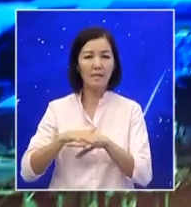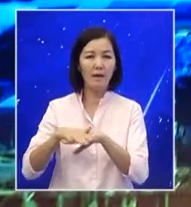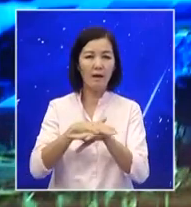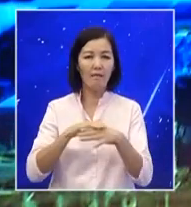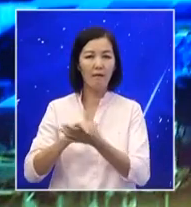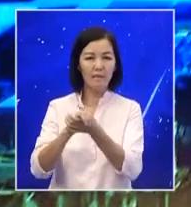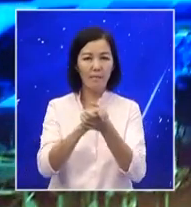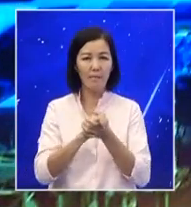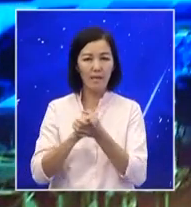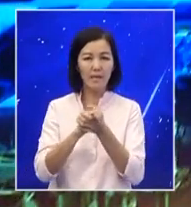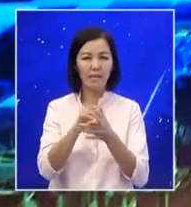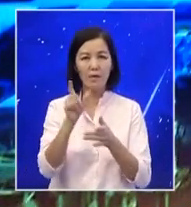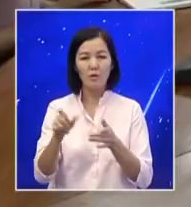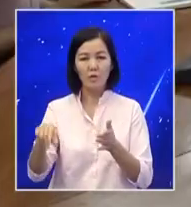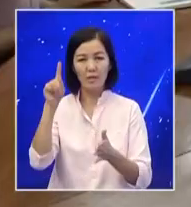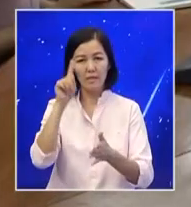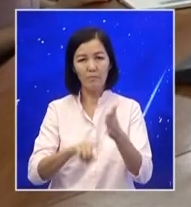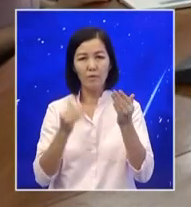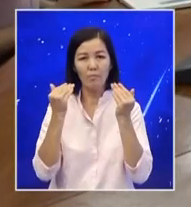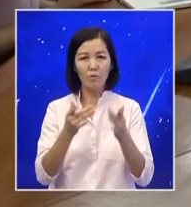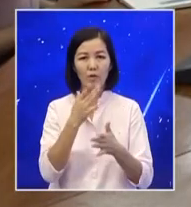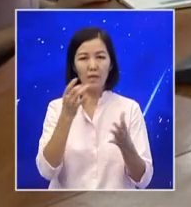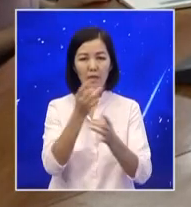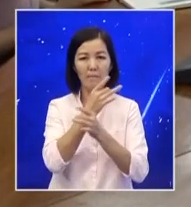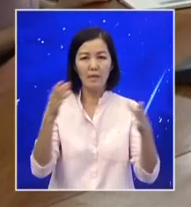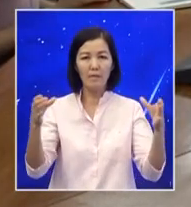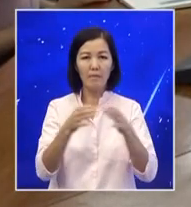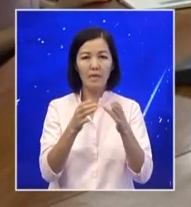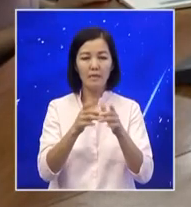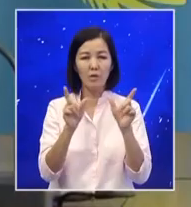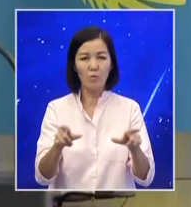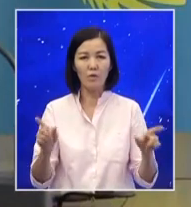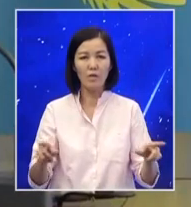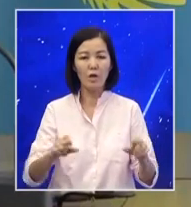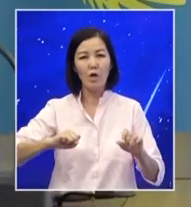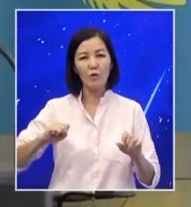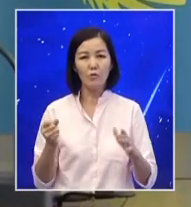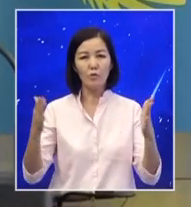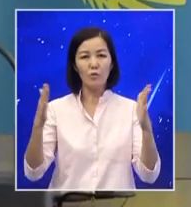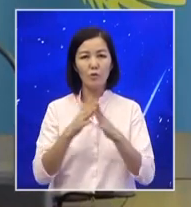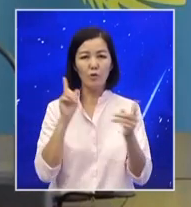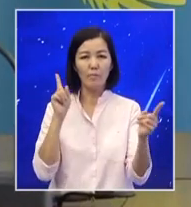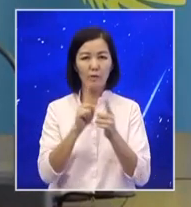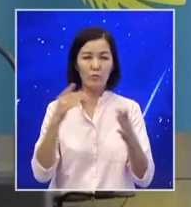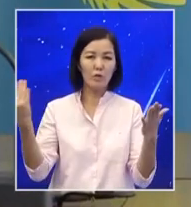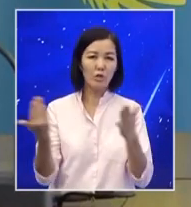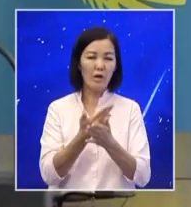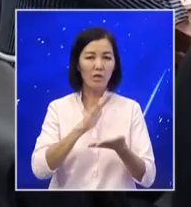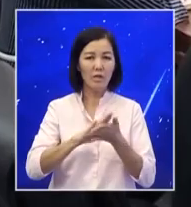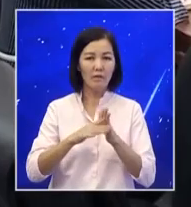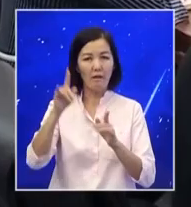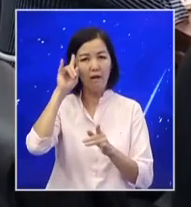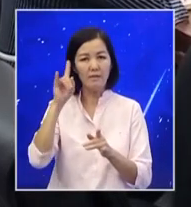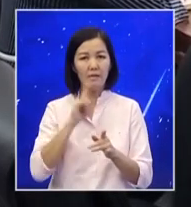халқы ассамблеясының мүшелері сенімді. Бүгін этномәдени бірлестік өкілдері достық үйінде бас қосты. Жаңа